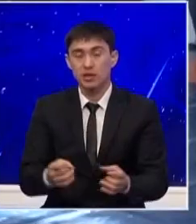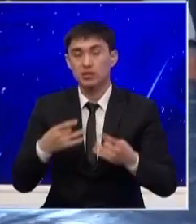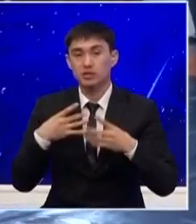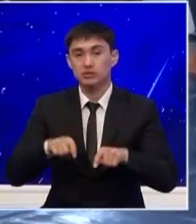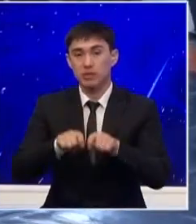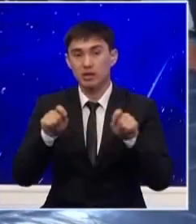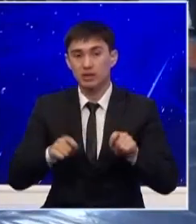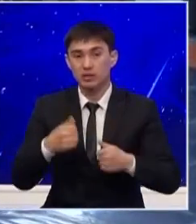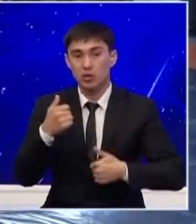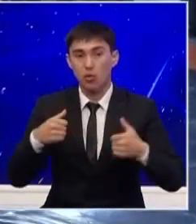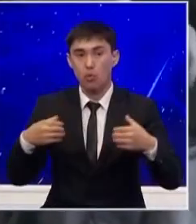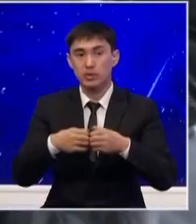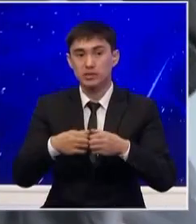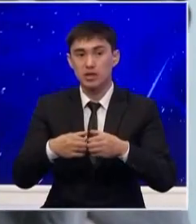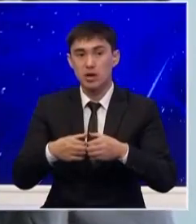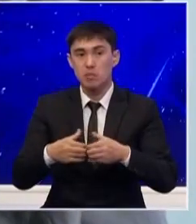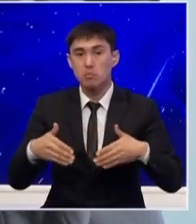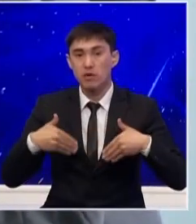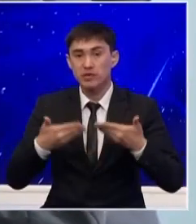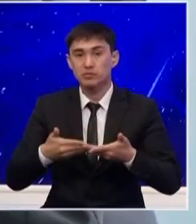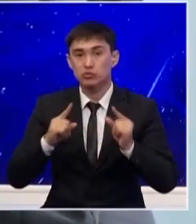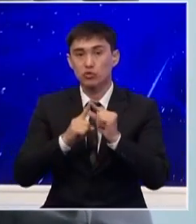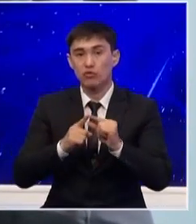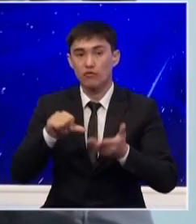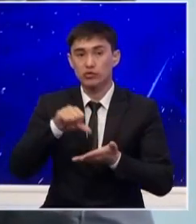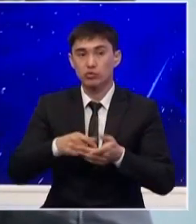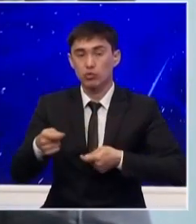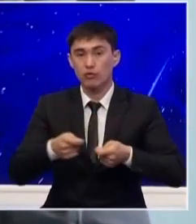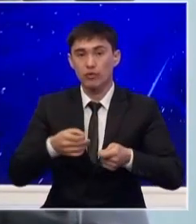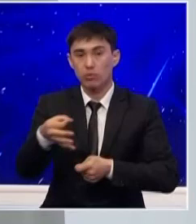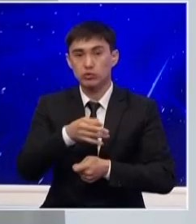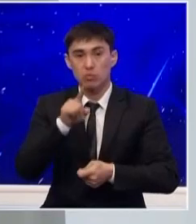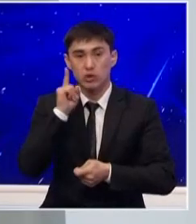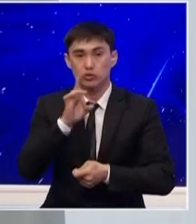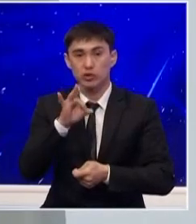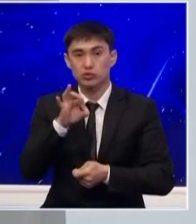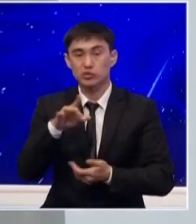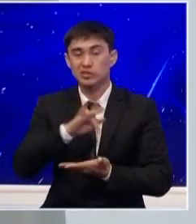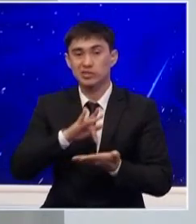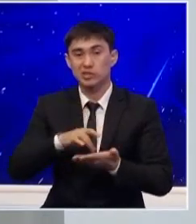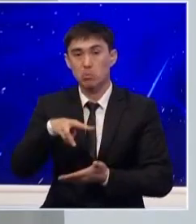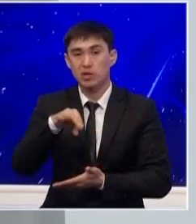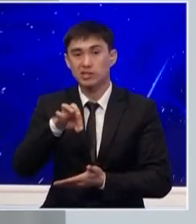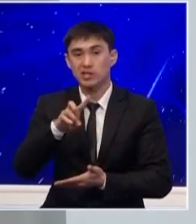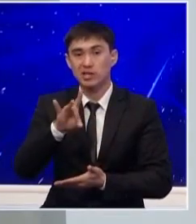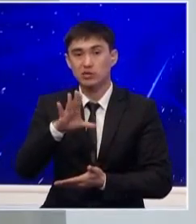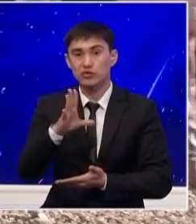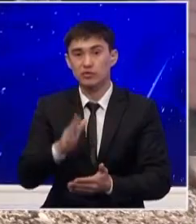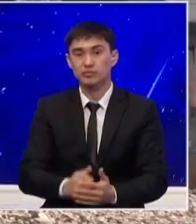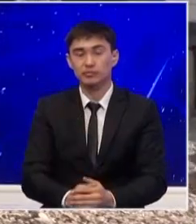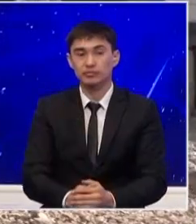торжественном открытии комплекса с приветственным словом выступил руководитель областного молодежного ресурсного центра Максат Кенешев.